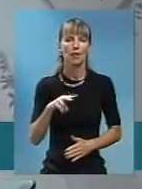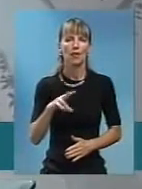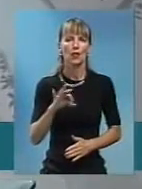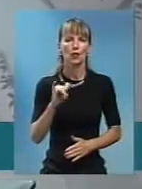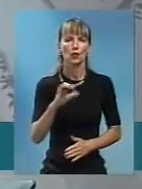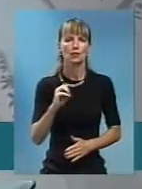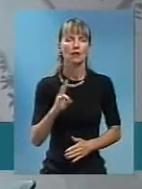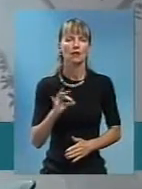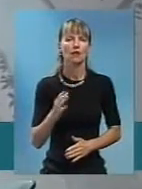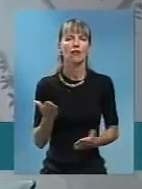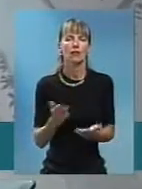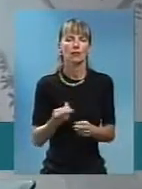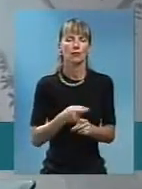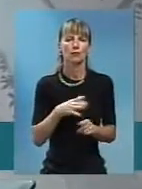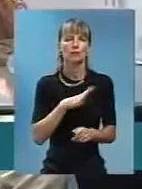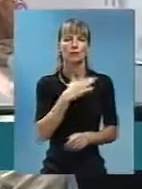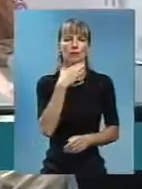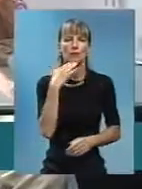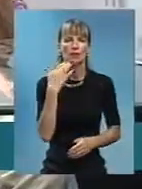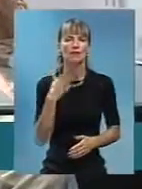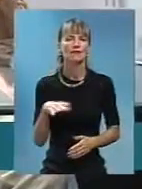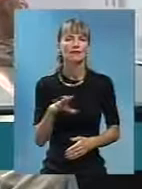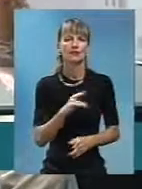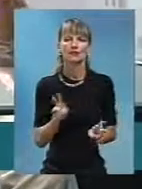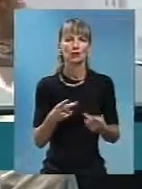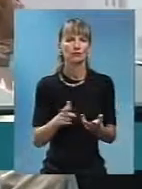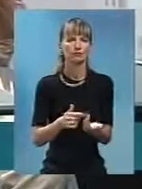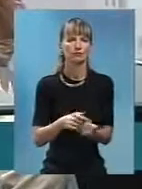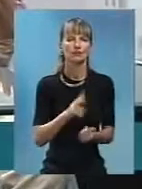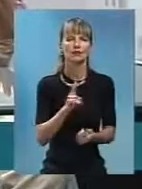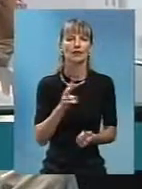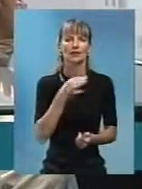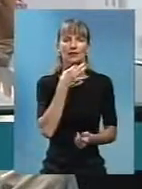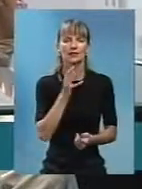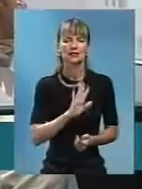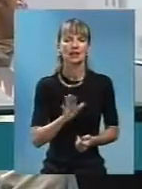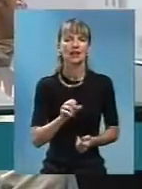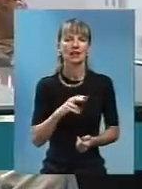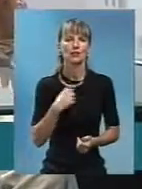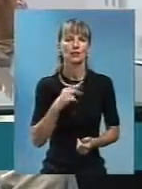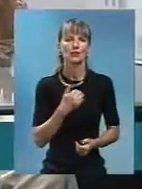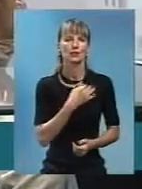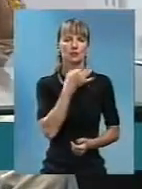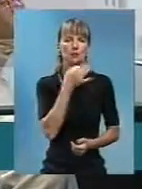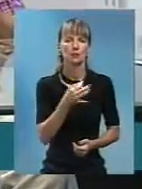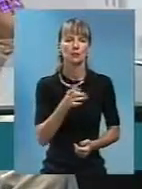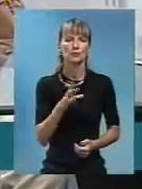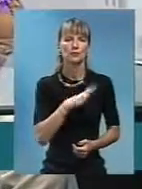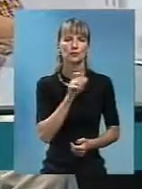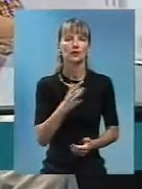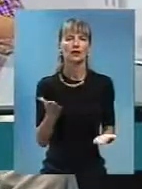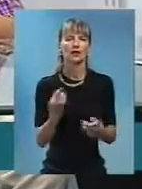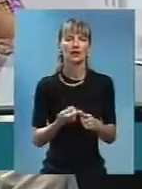нього? Да. Було дуже багато. Всіх, мабуть, не варто переходити, бо когось не назовеш. Але я хотів би сказати, що були люди, яким